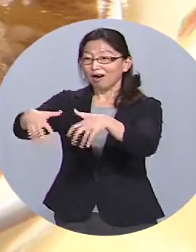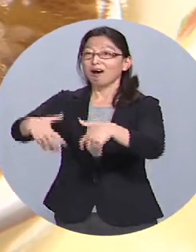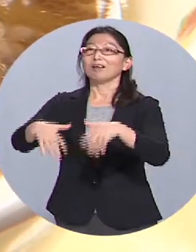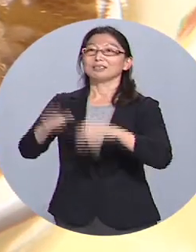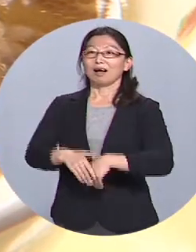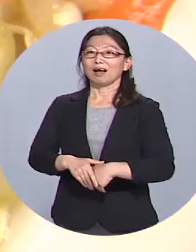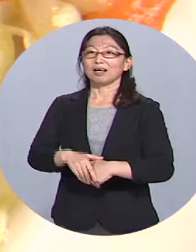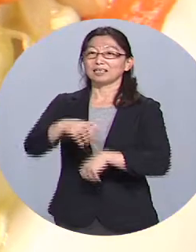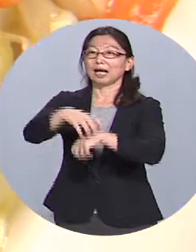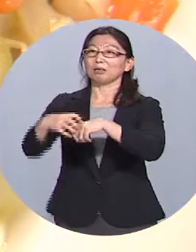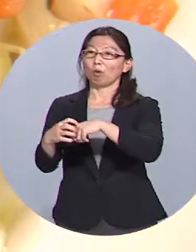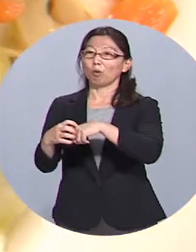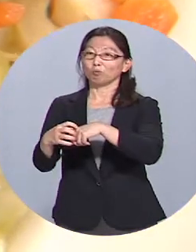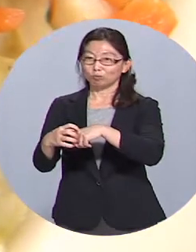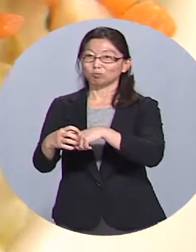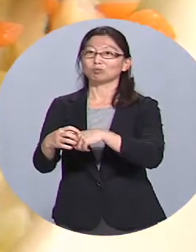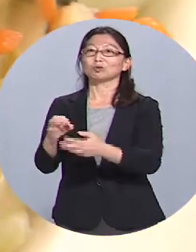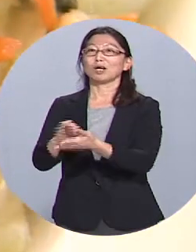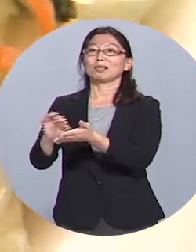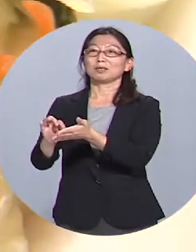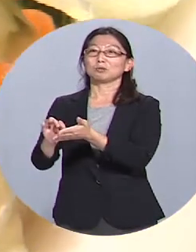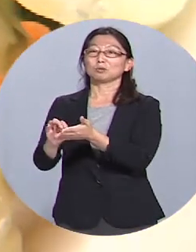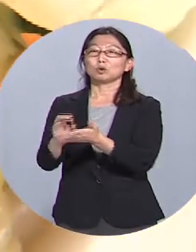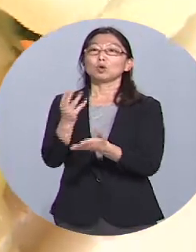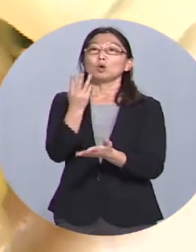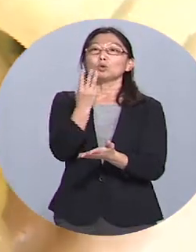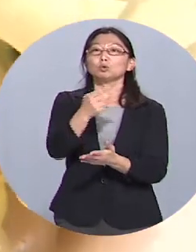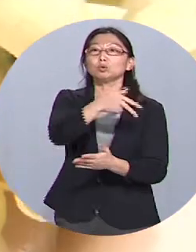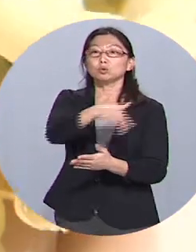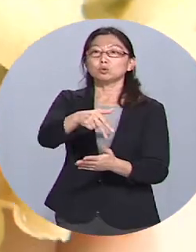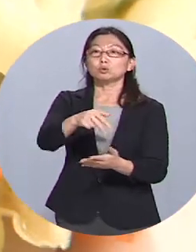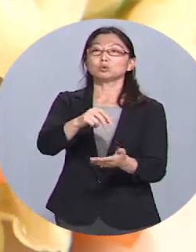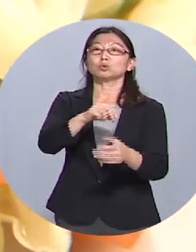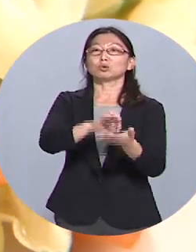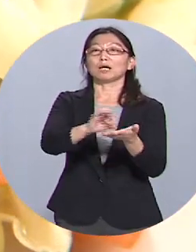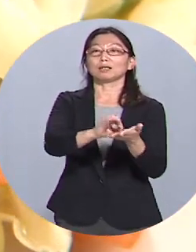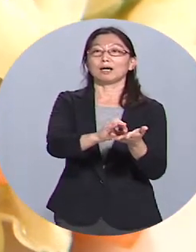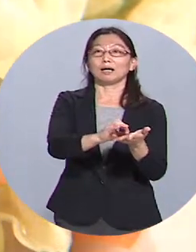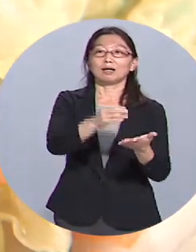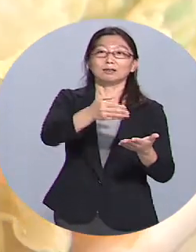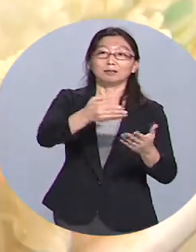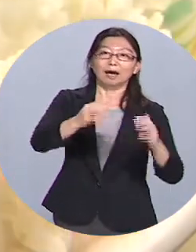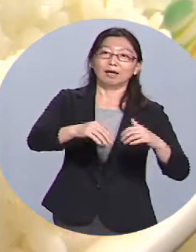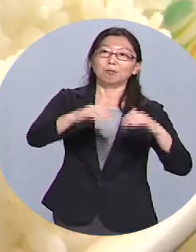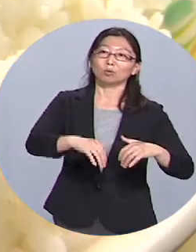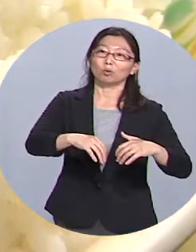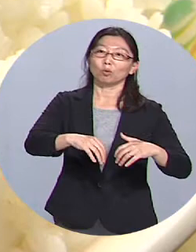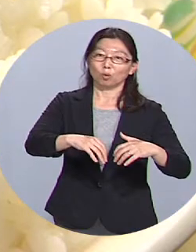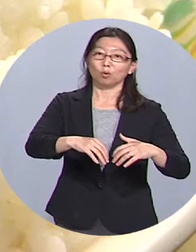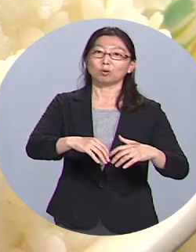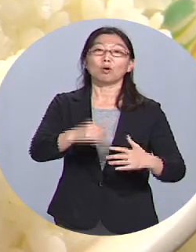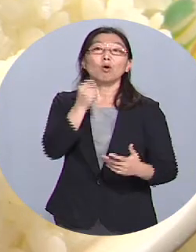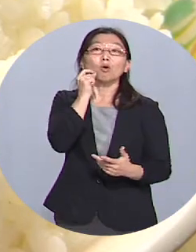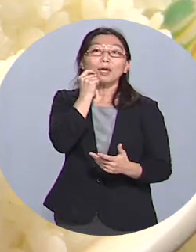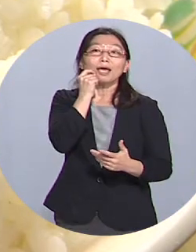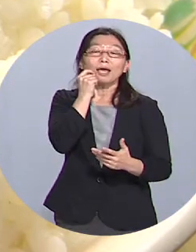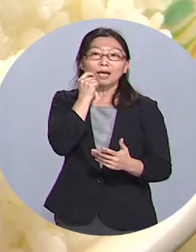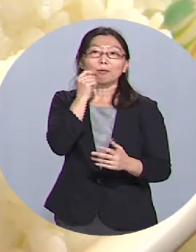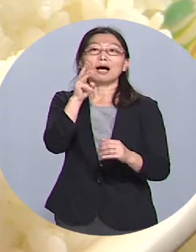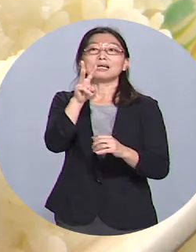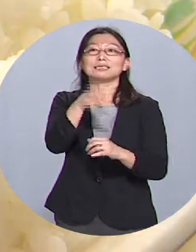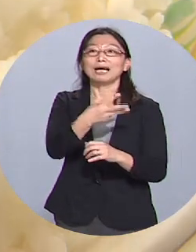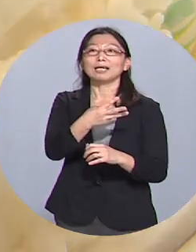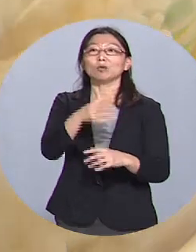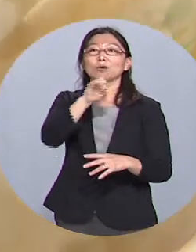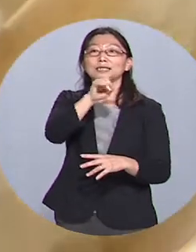い、小瀬さんの柚子を使った和え物、 はい、 でご飯も町内で作られたブランド米、はい、サイの絆を使用しています